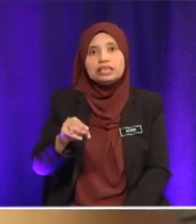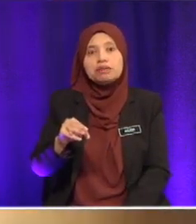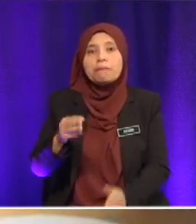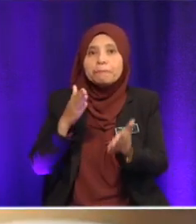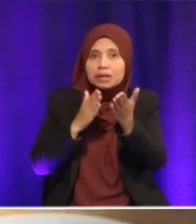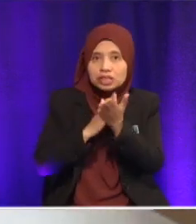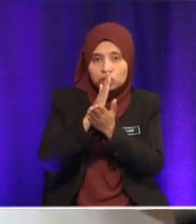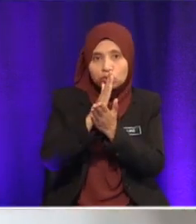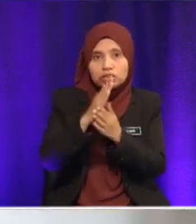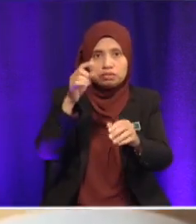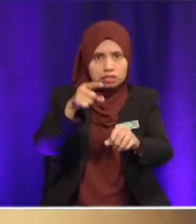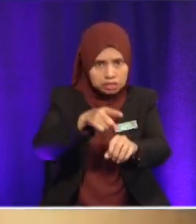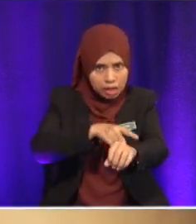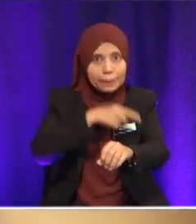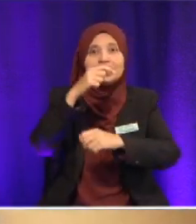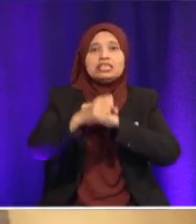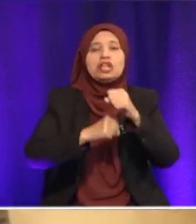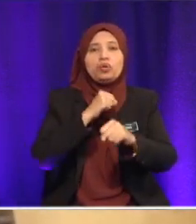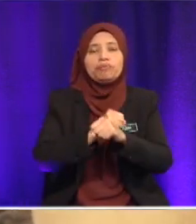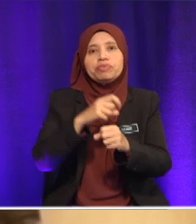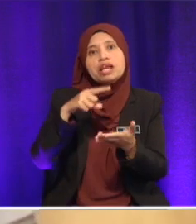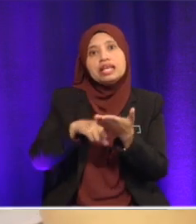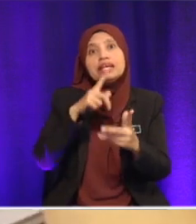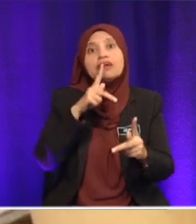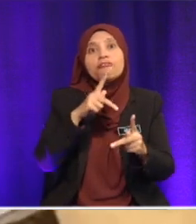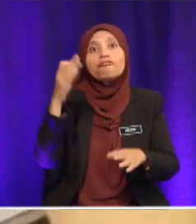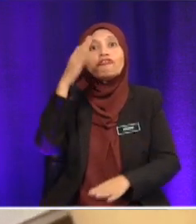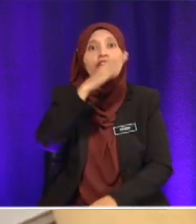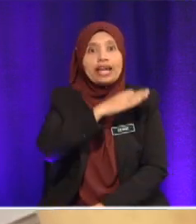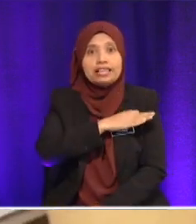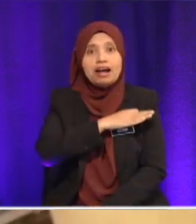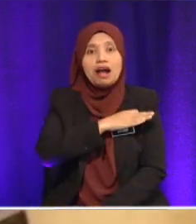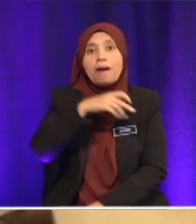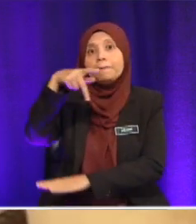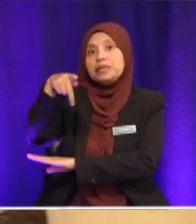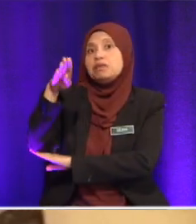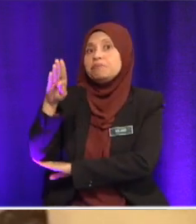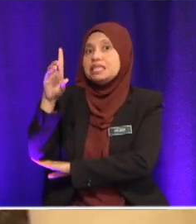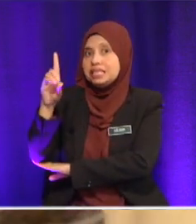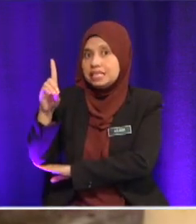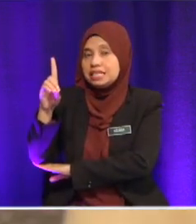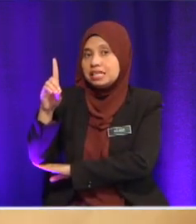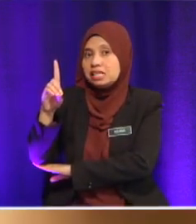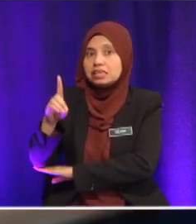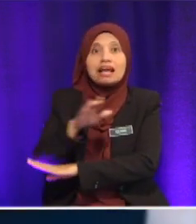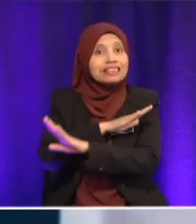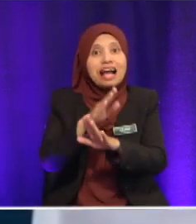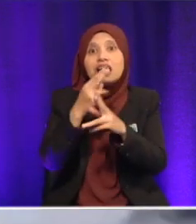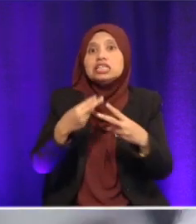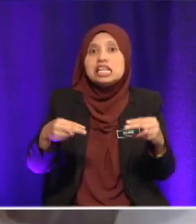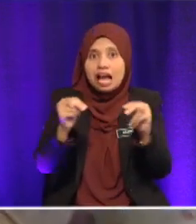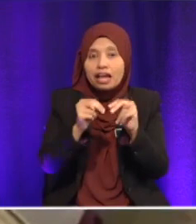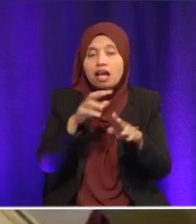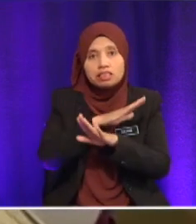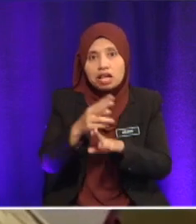sepanjang tahun jadi ini yang kita katakan faedahnya kita tidak menilai mereka berdasarkan